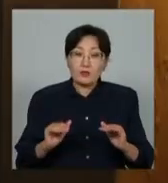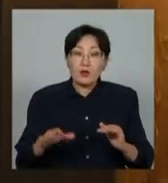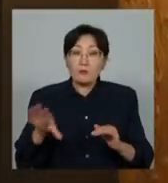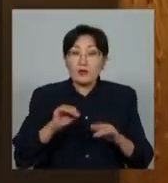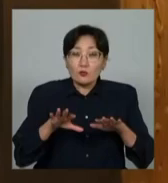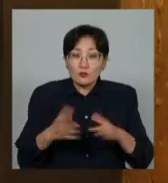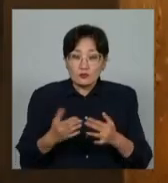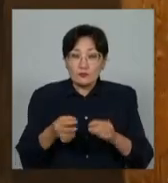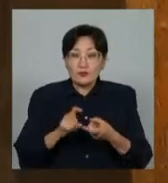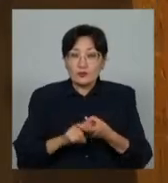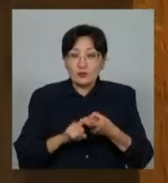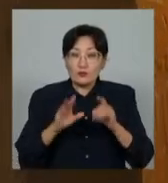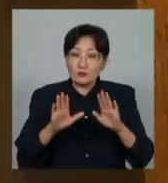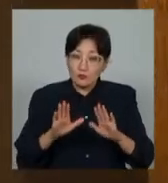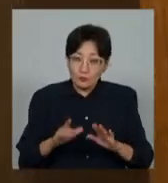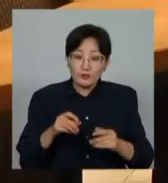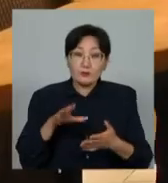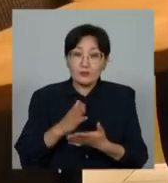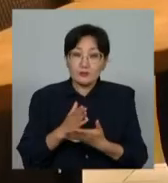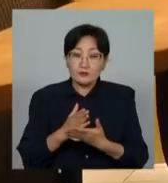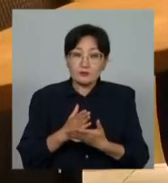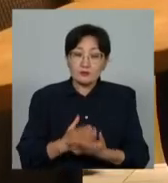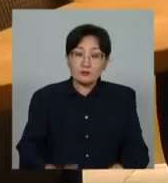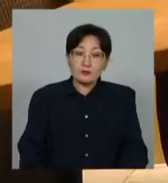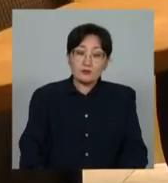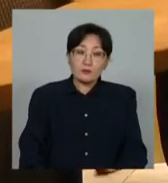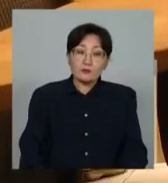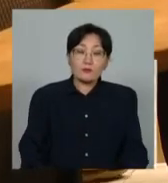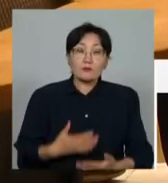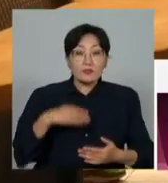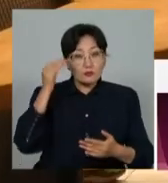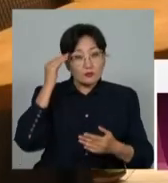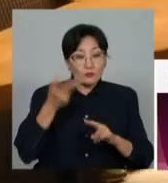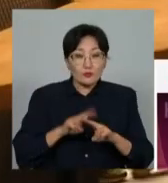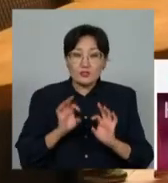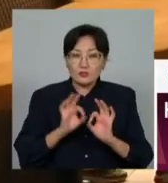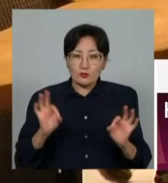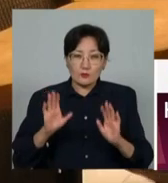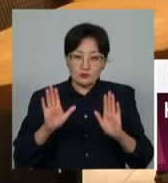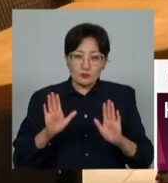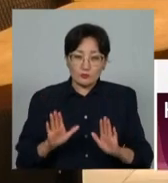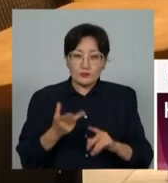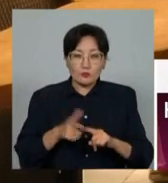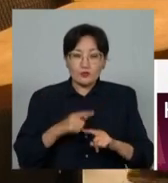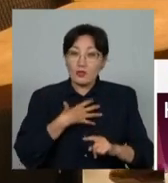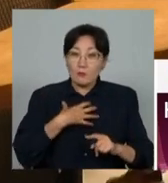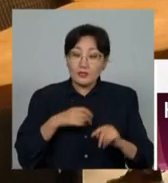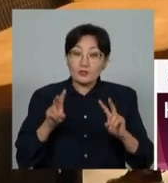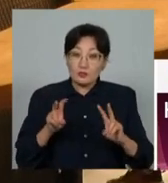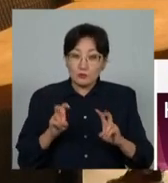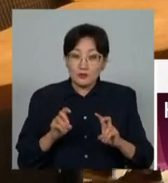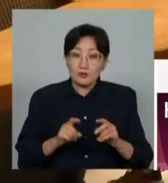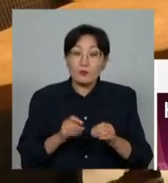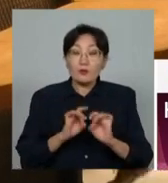кешкен оқиғалары туралы стендтер қойылыпты. Очень классная выставка. Менің ойымша бұл өте керемет көрме, өте маңызды тақырыпты